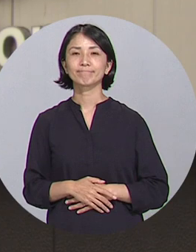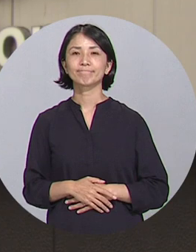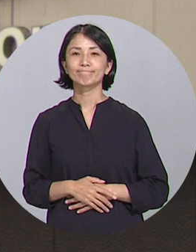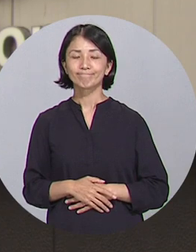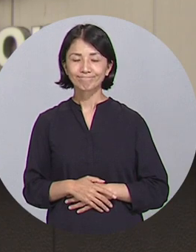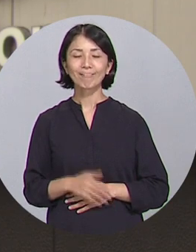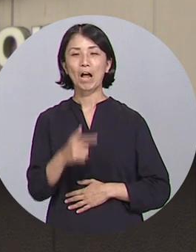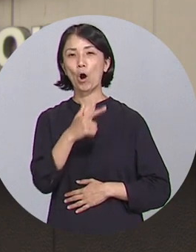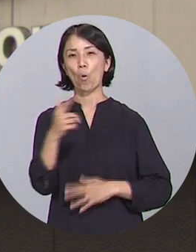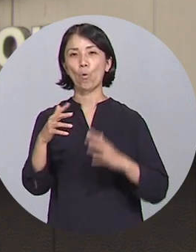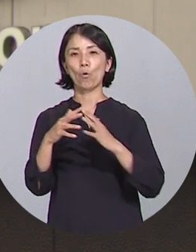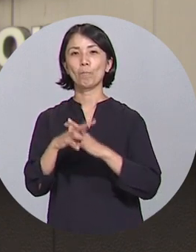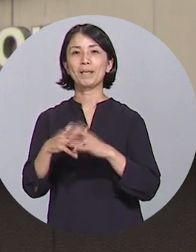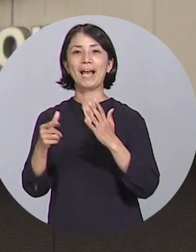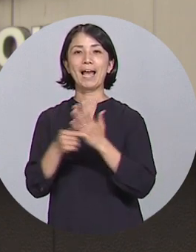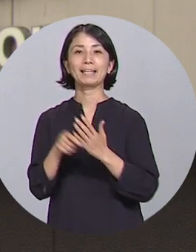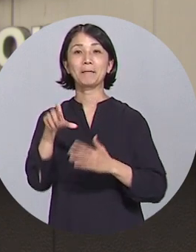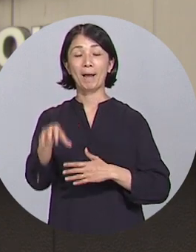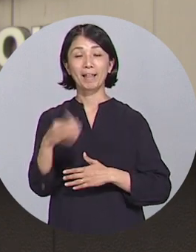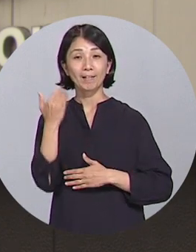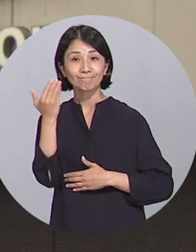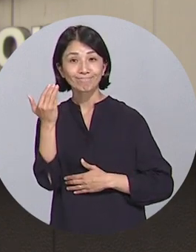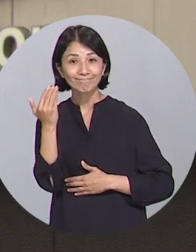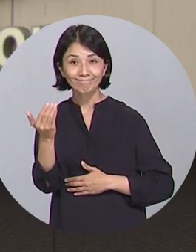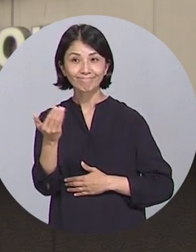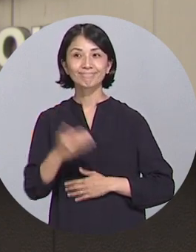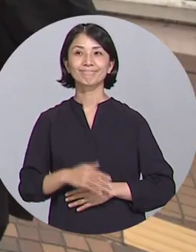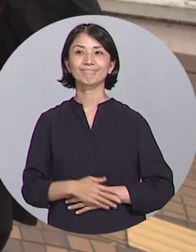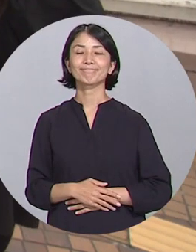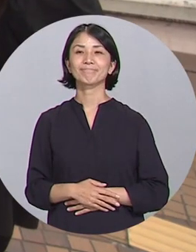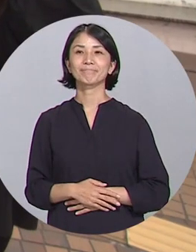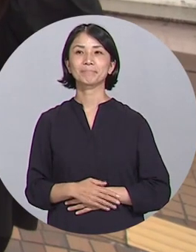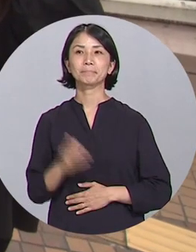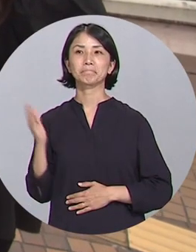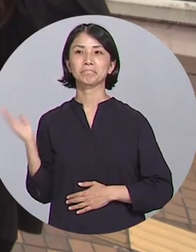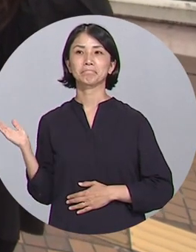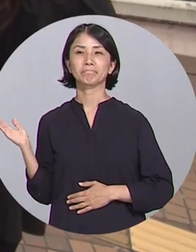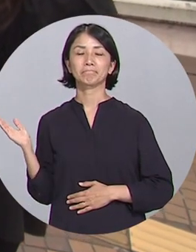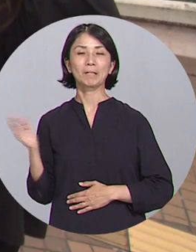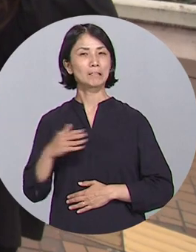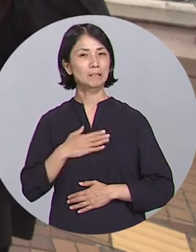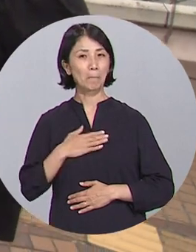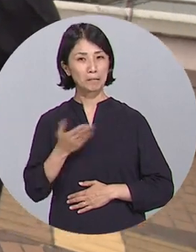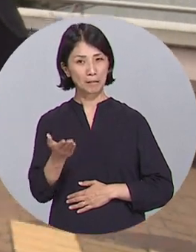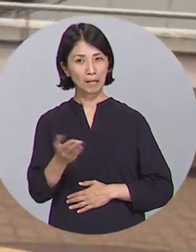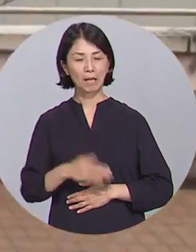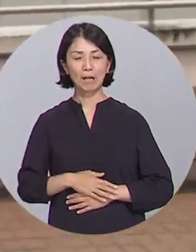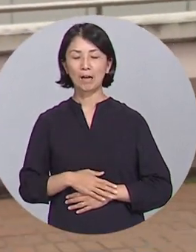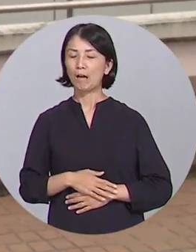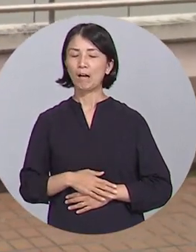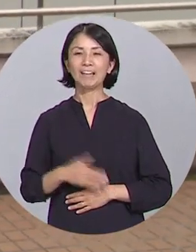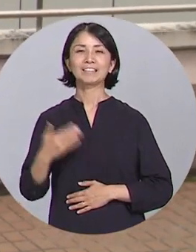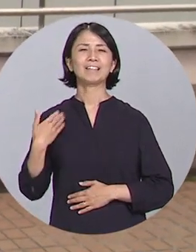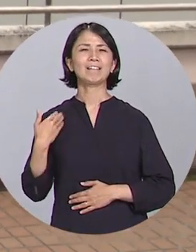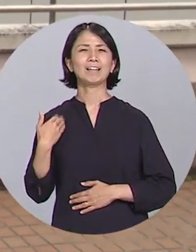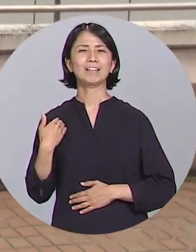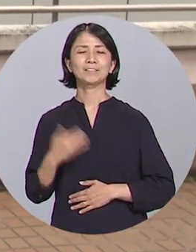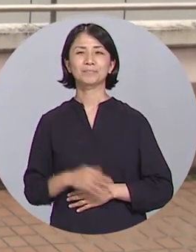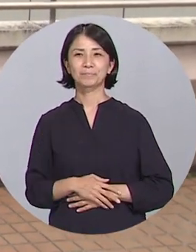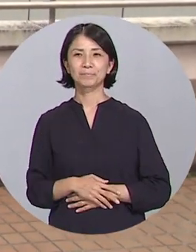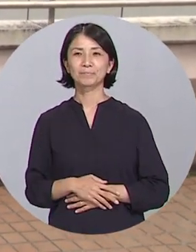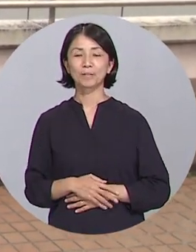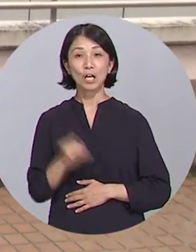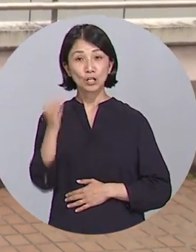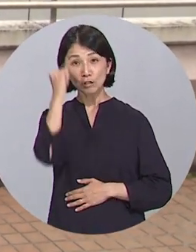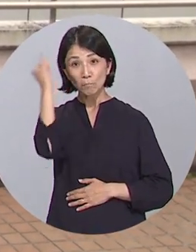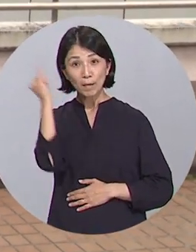それではまたまた大宮駅前でリサーチ開始。 塩あんびんってご存知ですか？ 知らないです。 知らないですか、